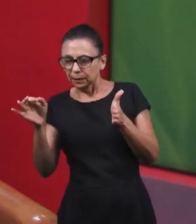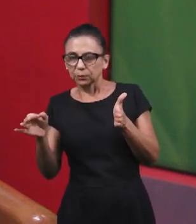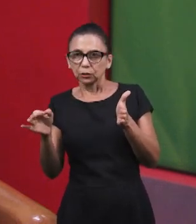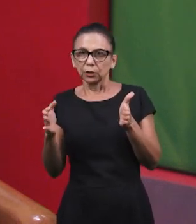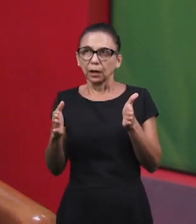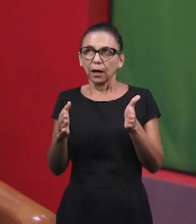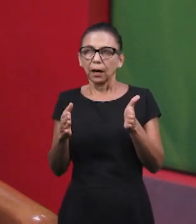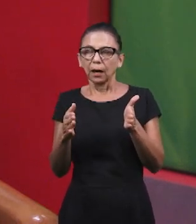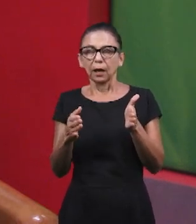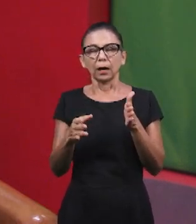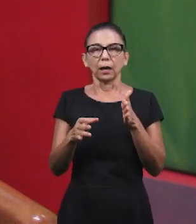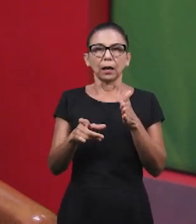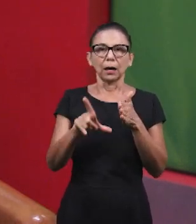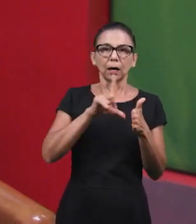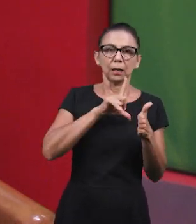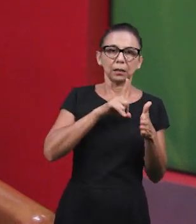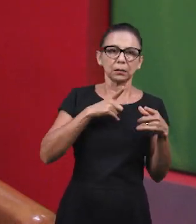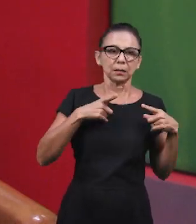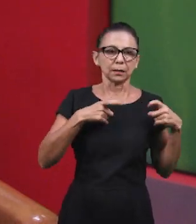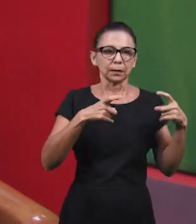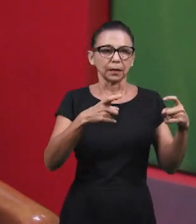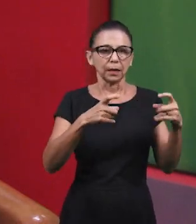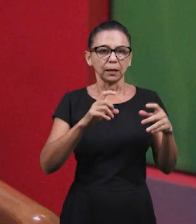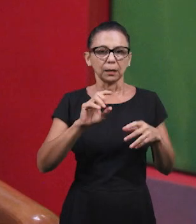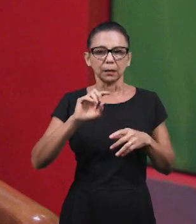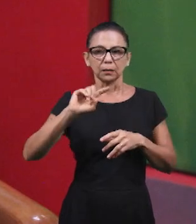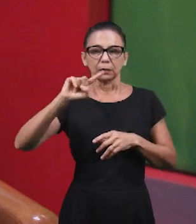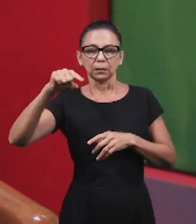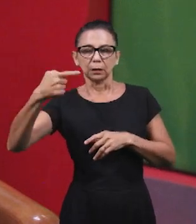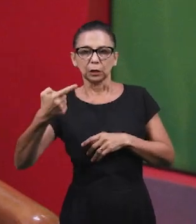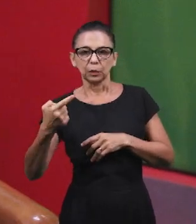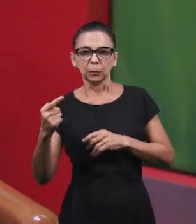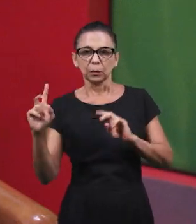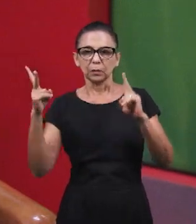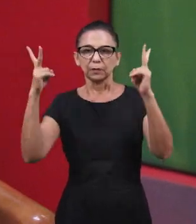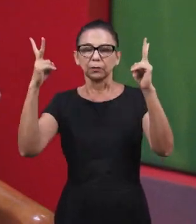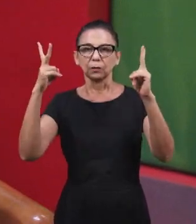Jéricho montre ce que l'Église vit aujourd'hui aussi.